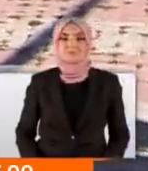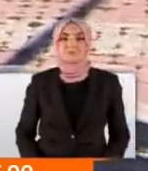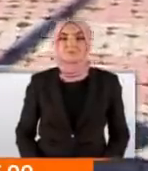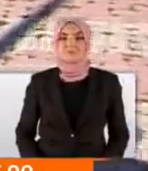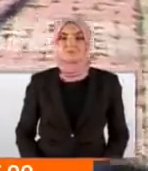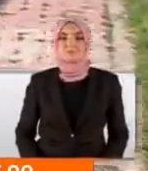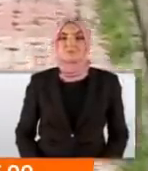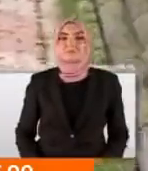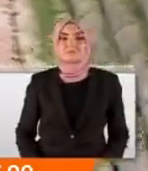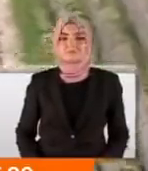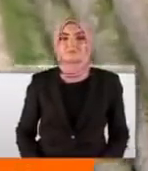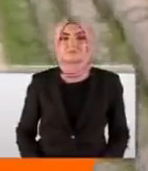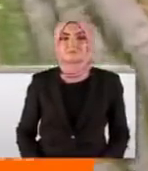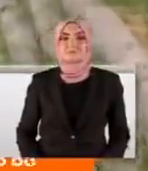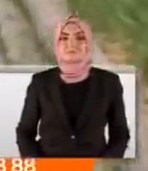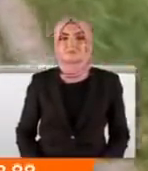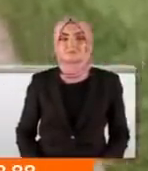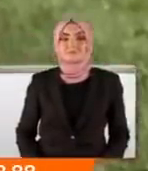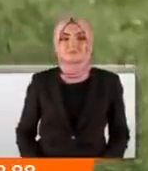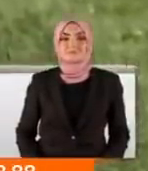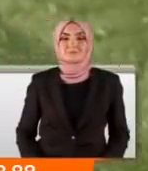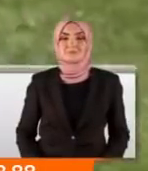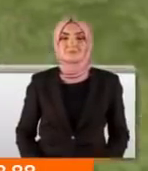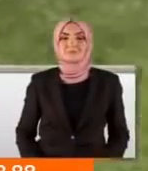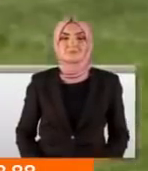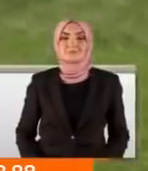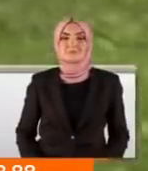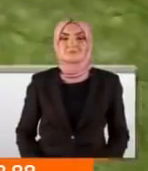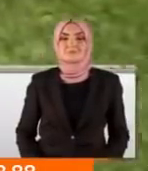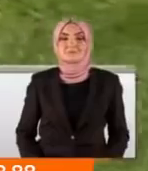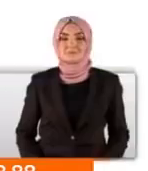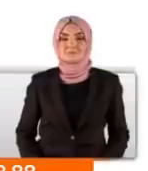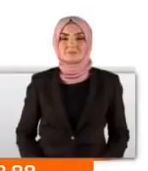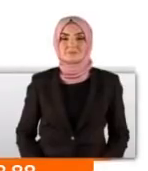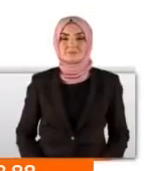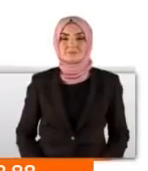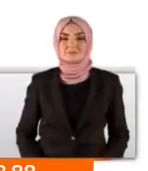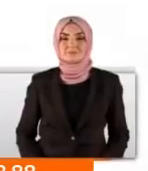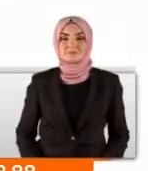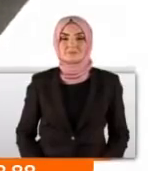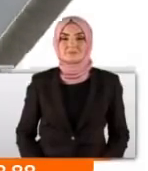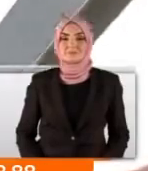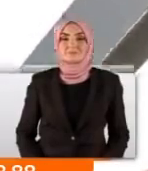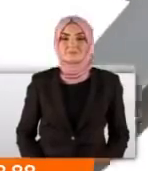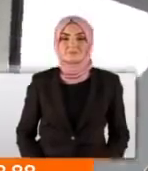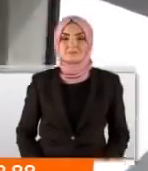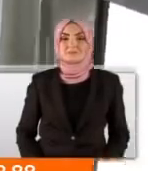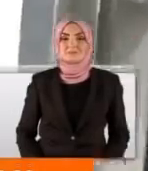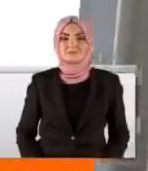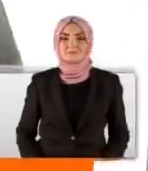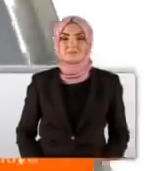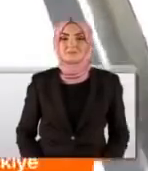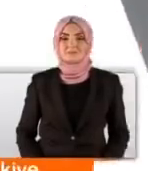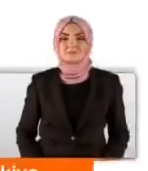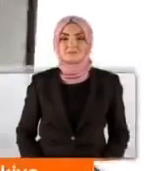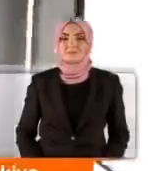Vik, neredeysen gel yavrum. Pamuğum ne olursun yavrum, beni yalnız bırakma Vik Vik'i. Böyle seslenmişti Mehmet Bey pamuğunu aramak